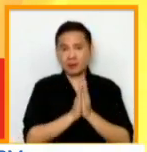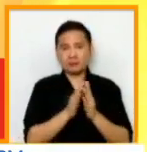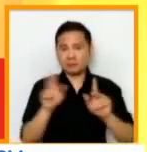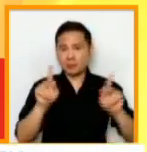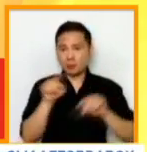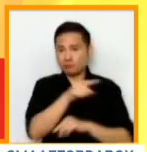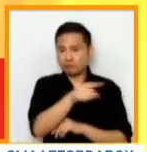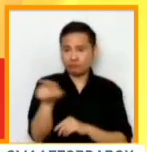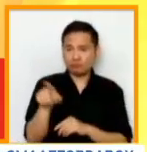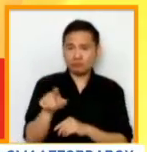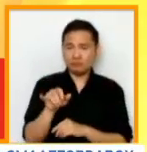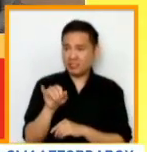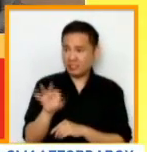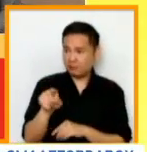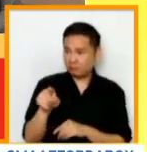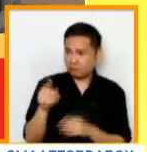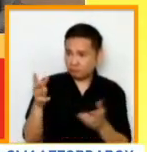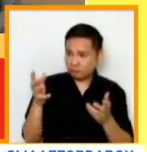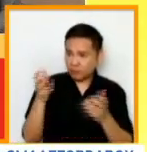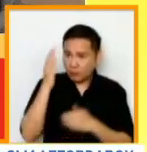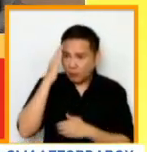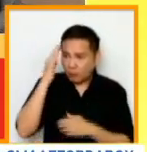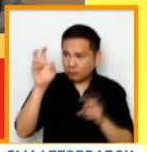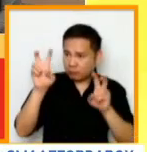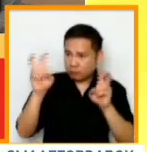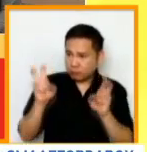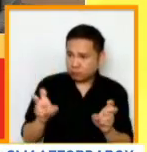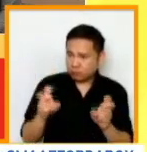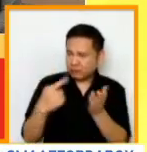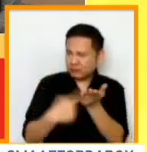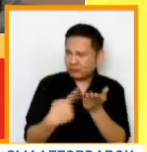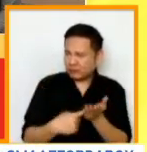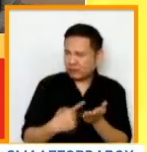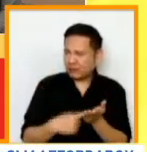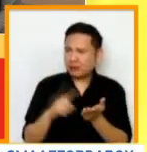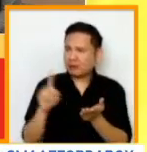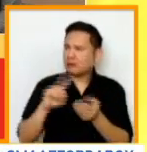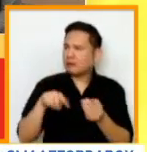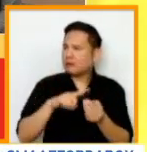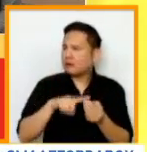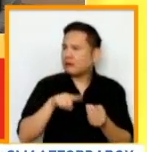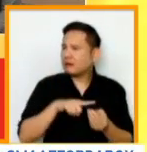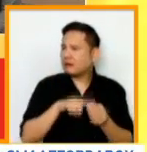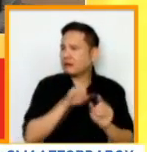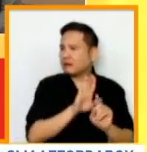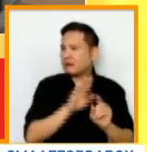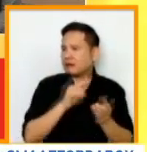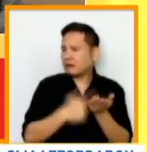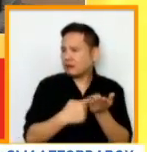tatanungin, ano-ano ang mga gusto ninyong matalakay sa presidential debate? Solusyon